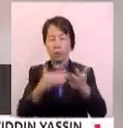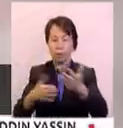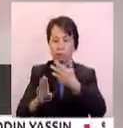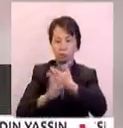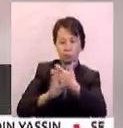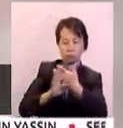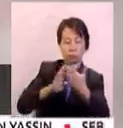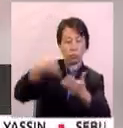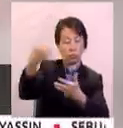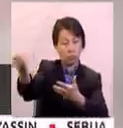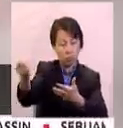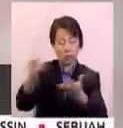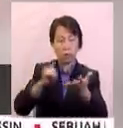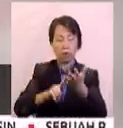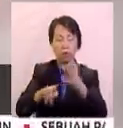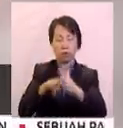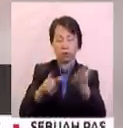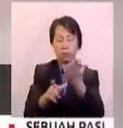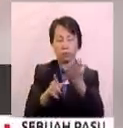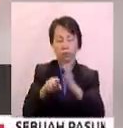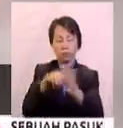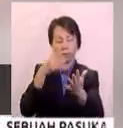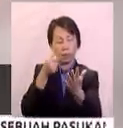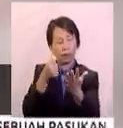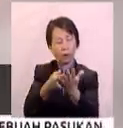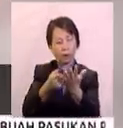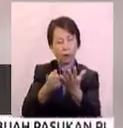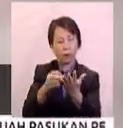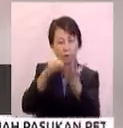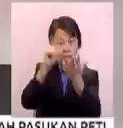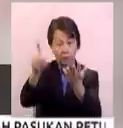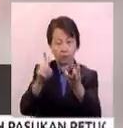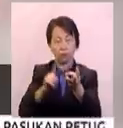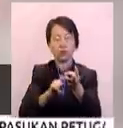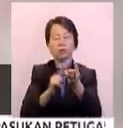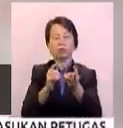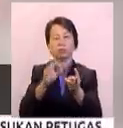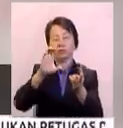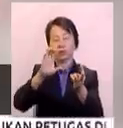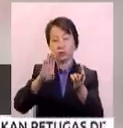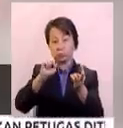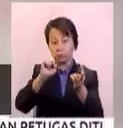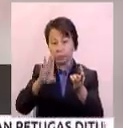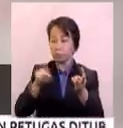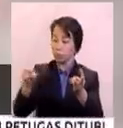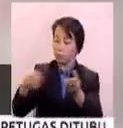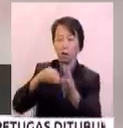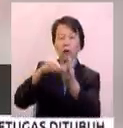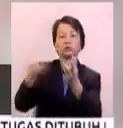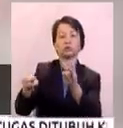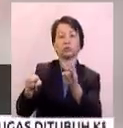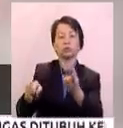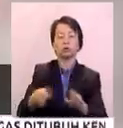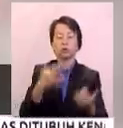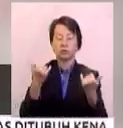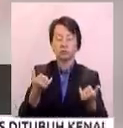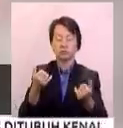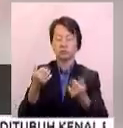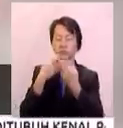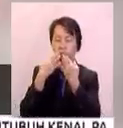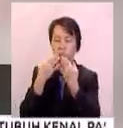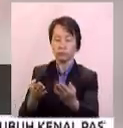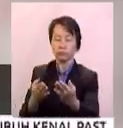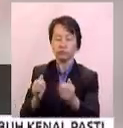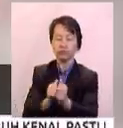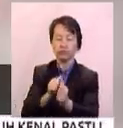Ancaman Ekstremis Luar, Timbalan Pengarah Cawangan Khas 1 dan Pengarah Cawangan Khas. Kerajaan turut merakamkan setinggi-tinggi penghargaan kepada